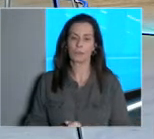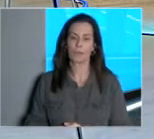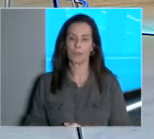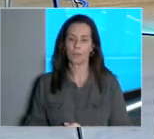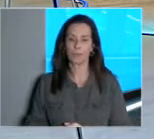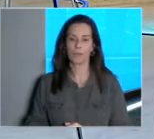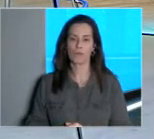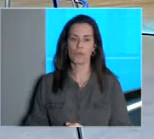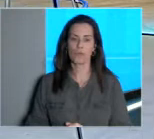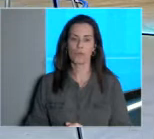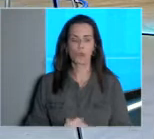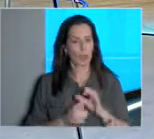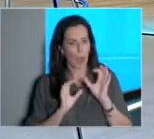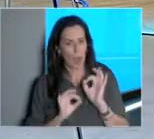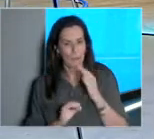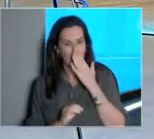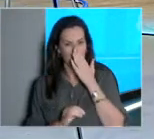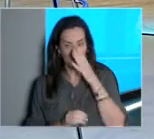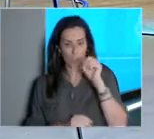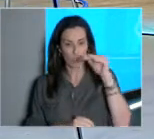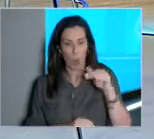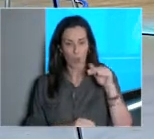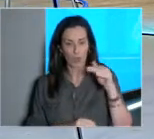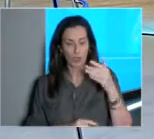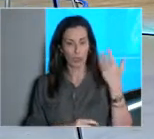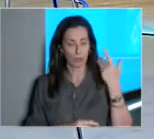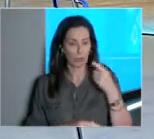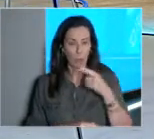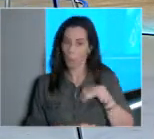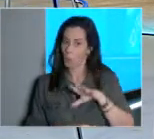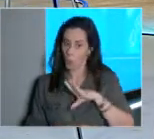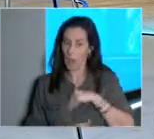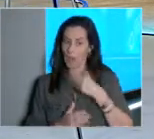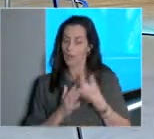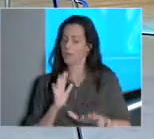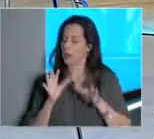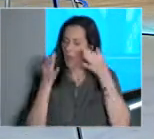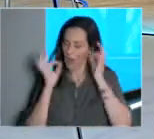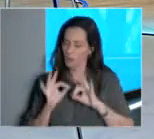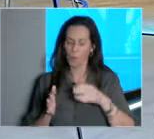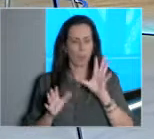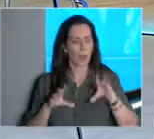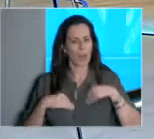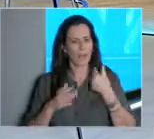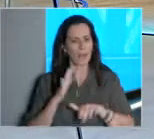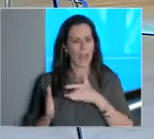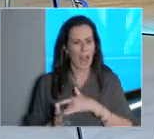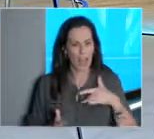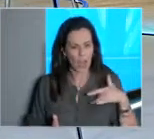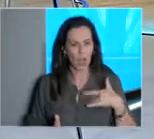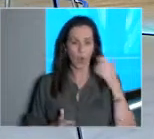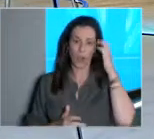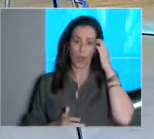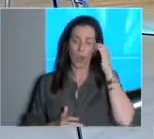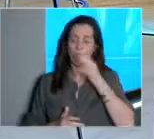ונוסר התחבורה. כן, האמת היא שבצד השמאל שצורק לפני כמה ימים אמר שהוא יהיה מוכן לוותר על הכבוד שלו ועל האגו ועל המקום ברשימה